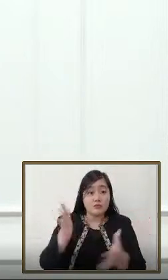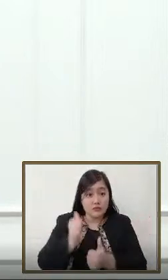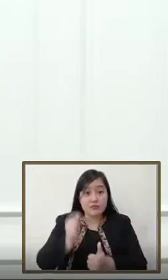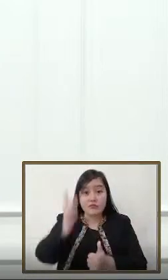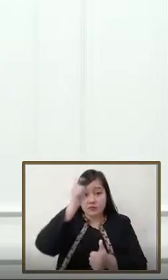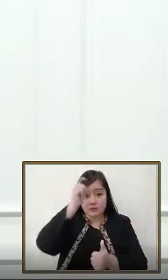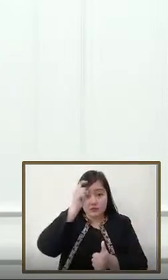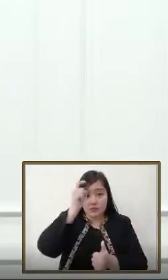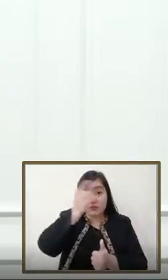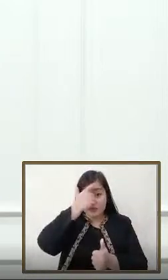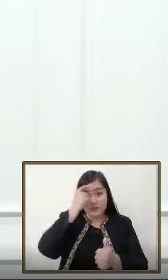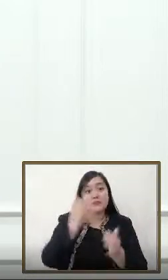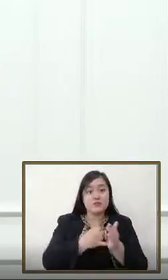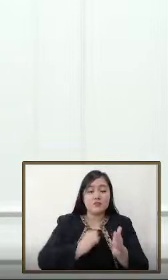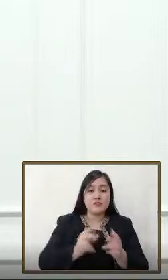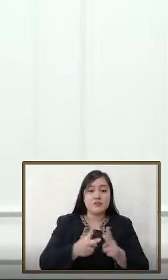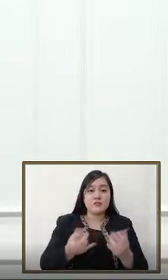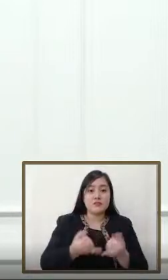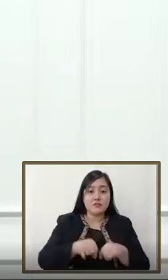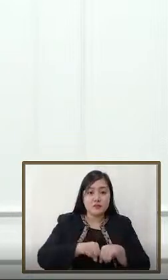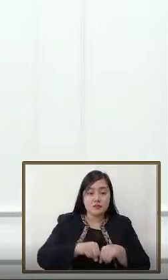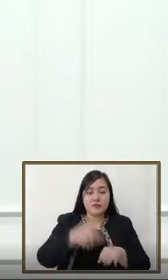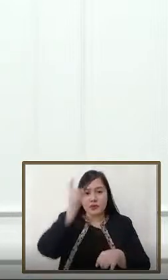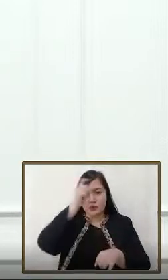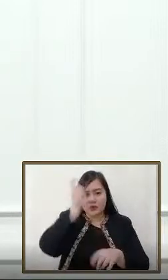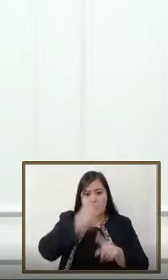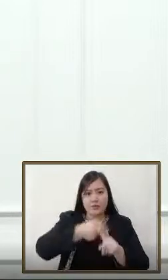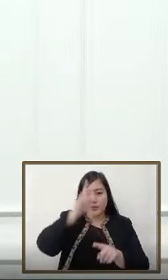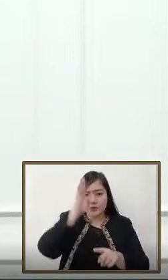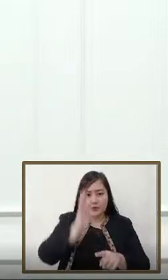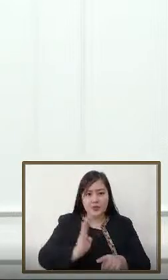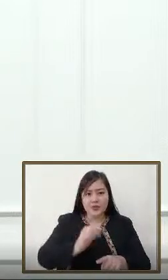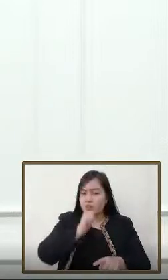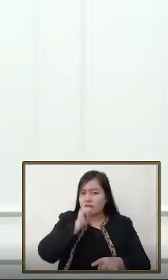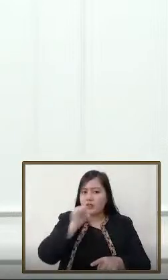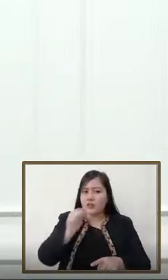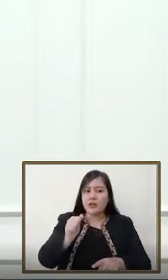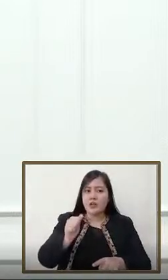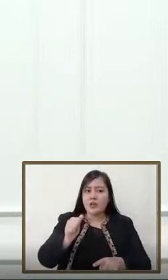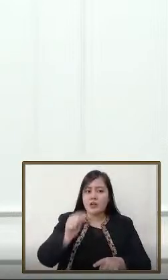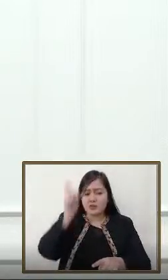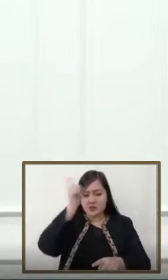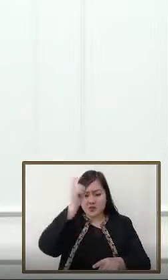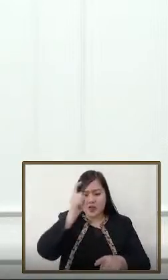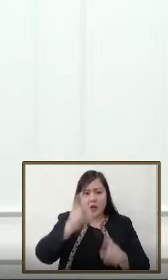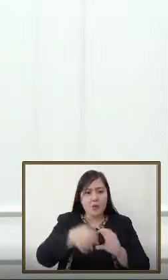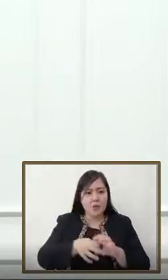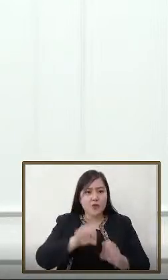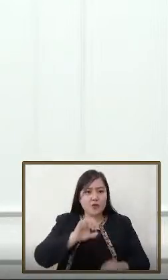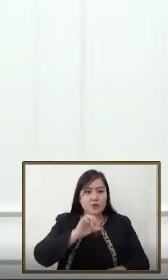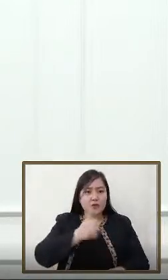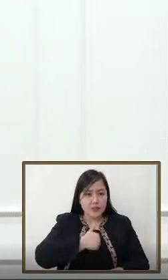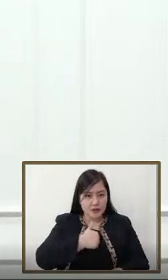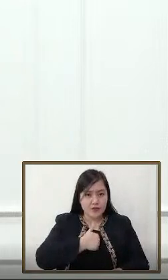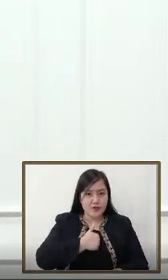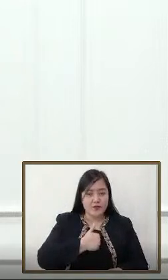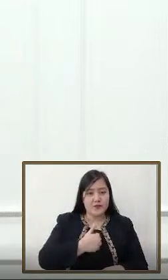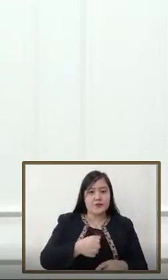get wisdom. Wisdom from what? Wisdom from God, hindi sa wisdom na alam mo sa sarili natin.